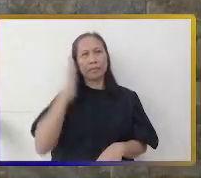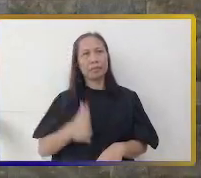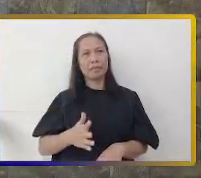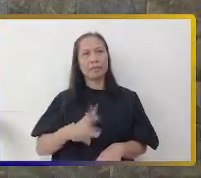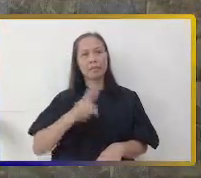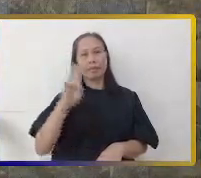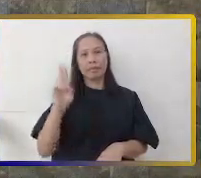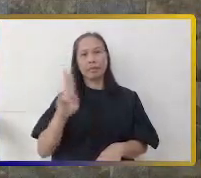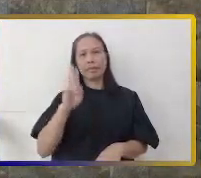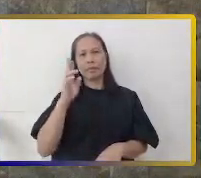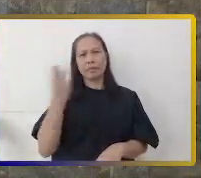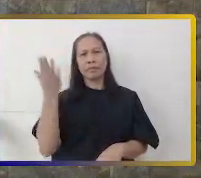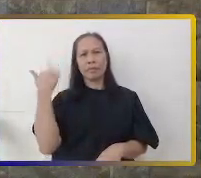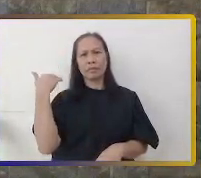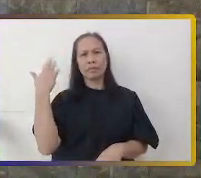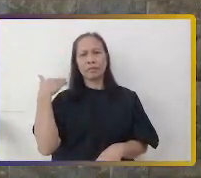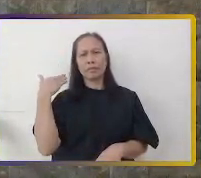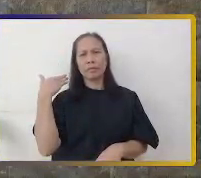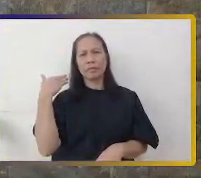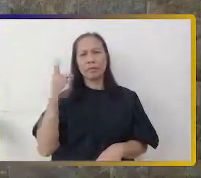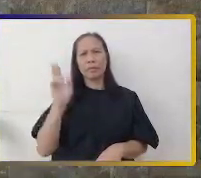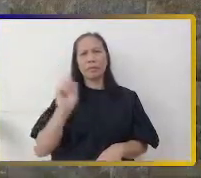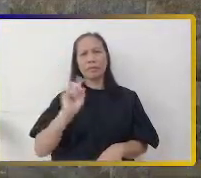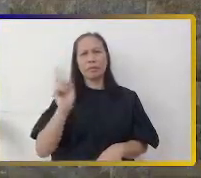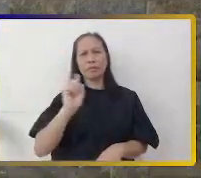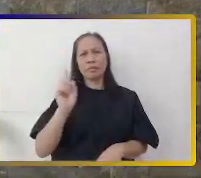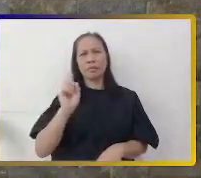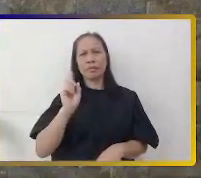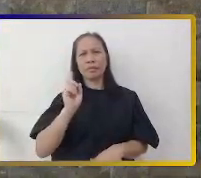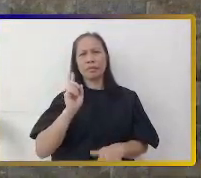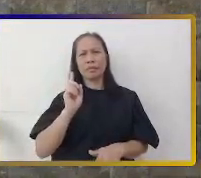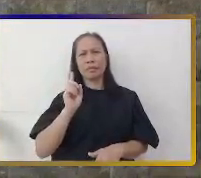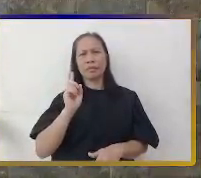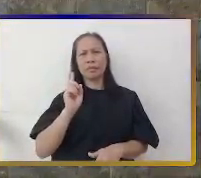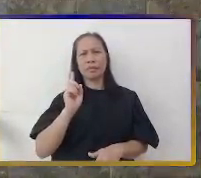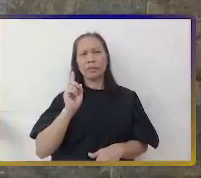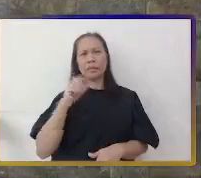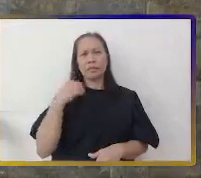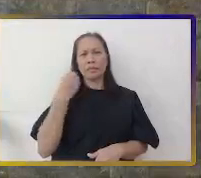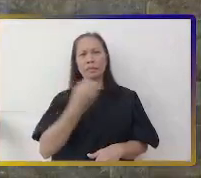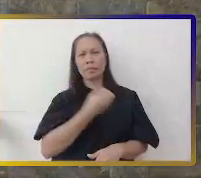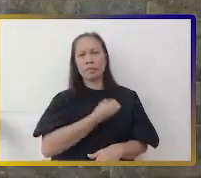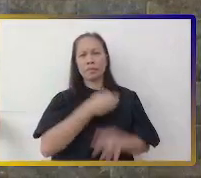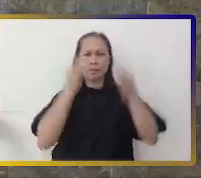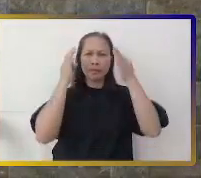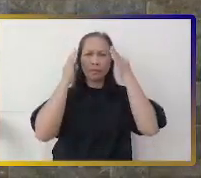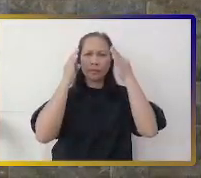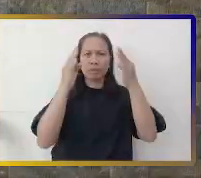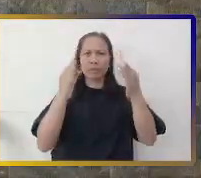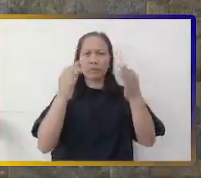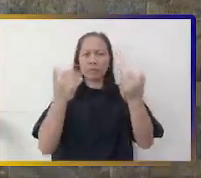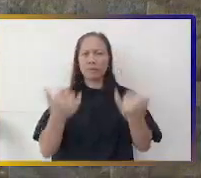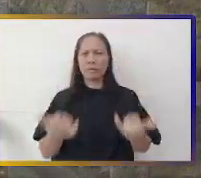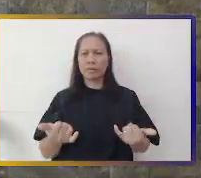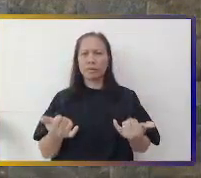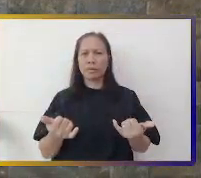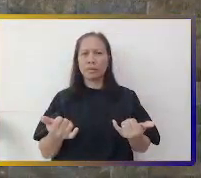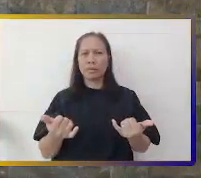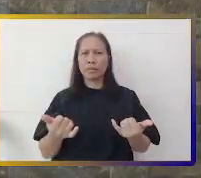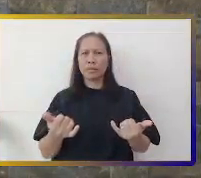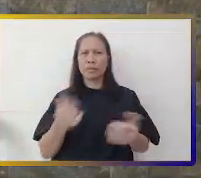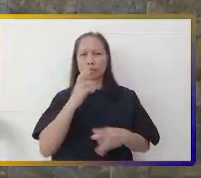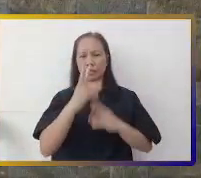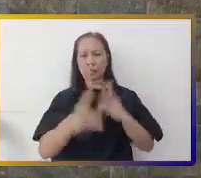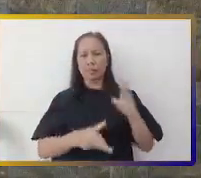saan ano ang ginagamit o pinagtutuunan ng pansin ng tao ngayon when it comes to temporal value